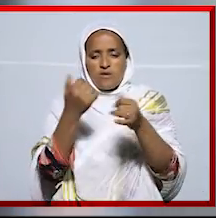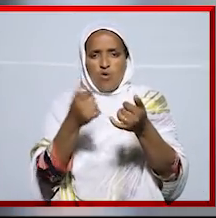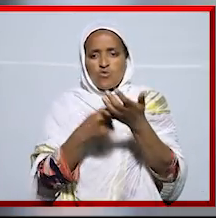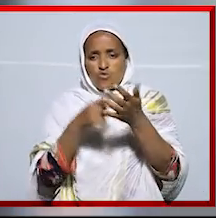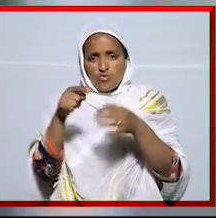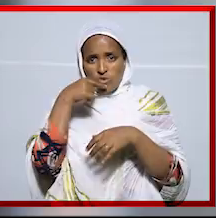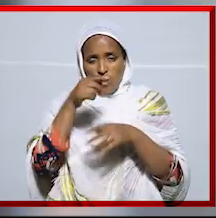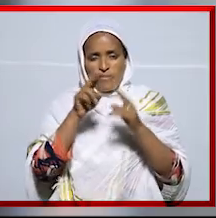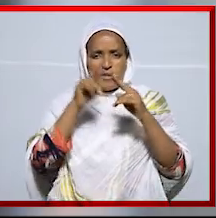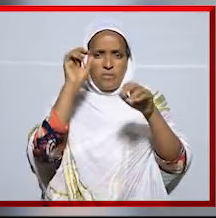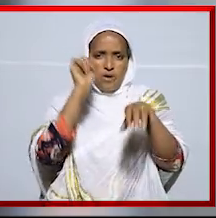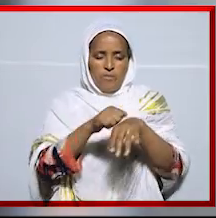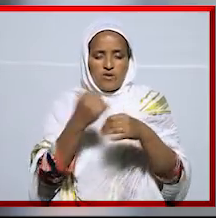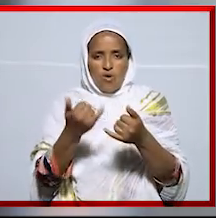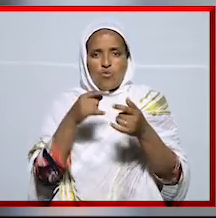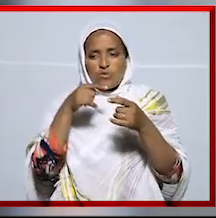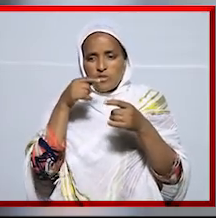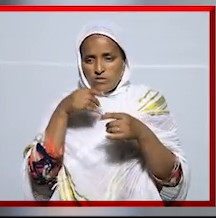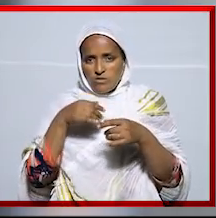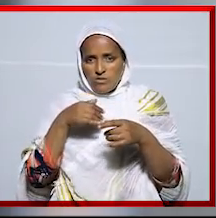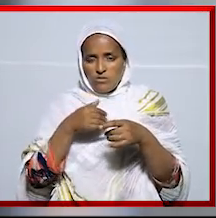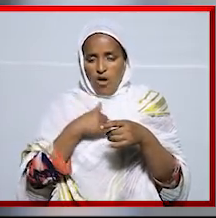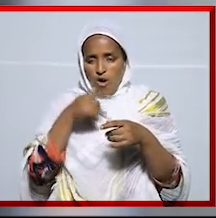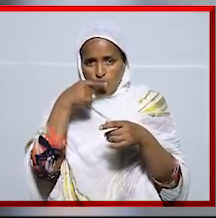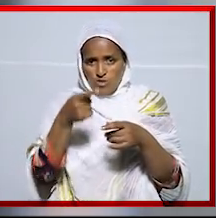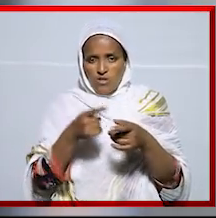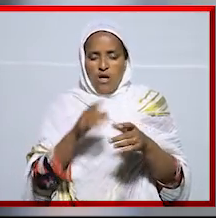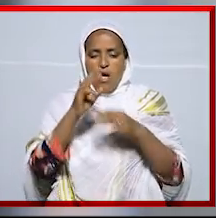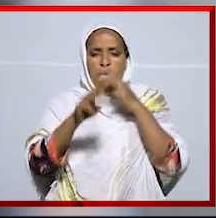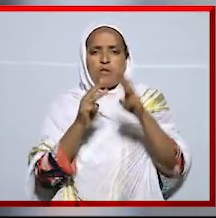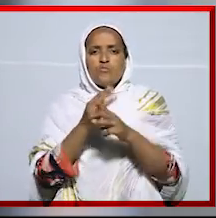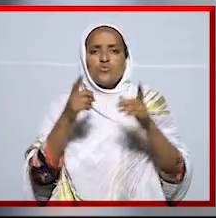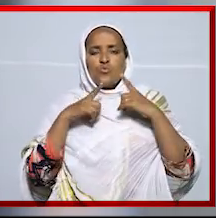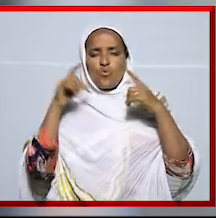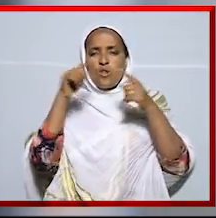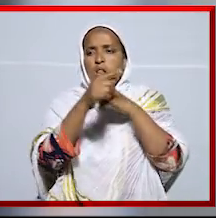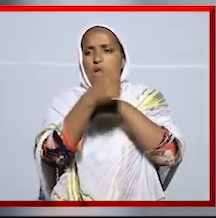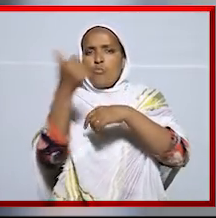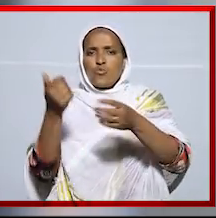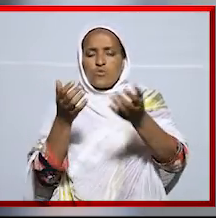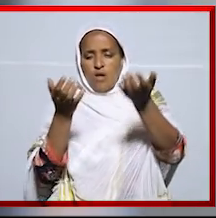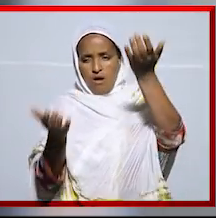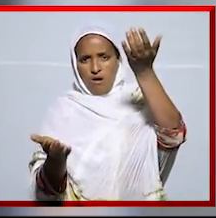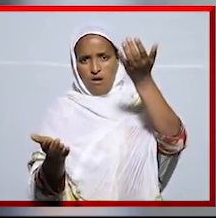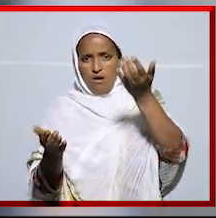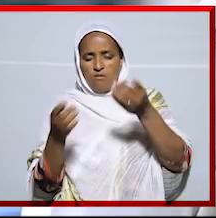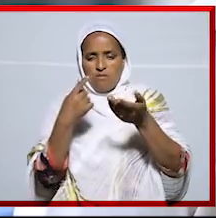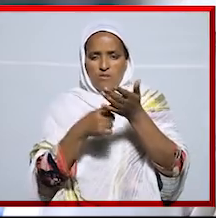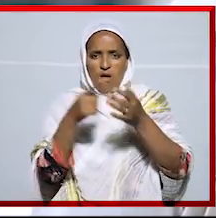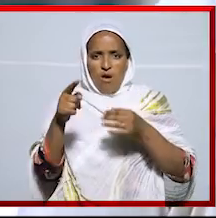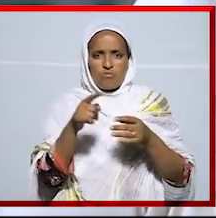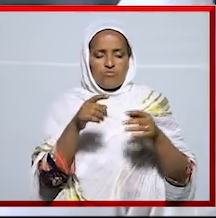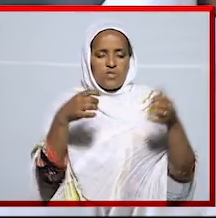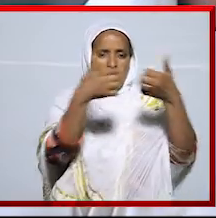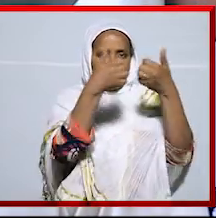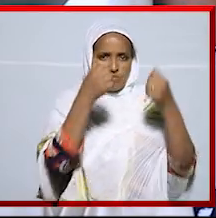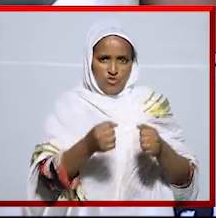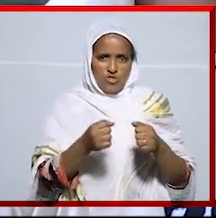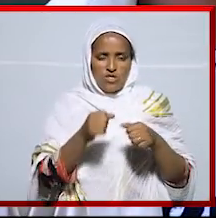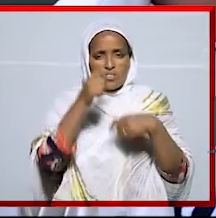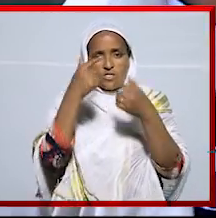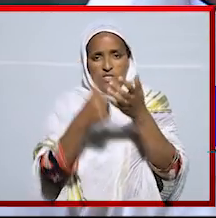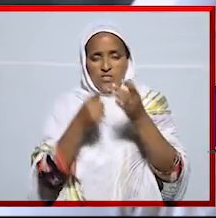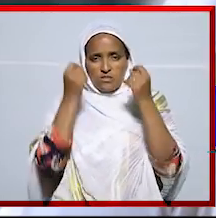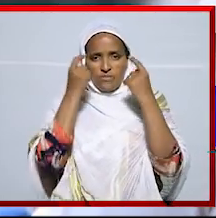ወደዚህኛው ለመምጣት ይከብዳል። ቀስ ብሎ ግን ቀስ በቀስ በሂደት ሊሆን ይችላል መንፈሳዊ ማለት ነው። እኔ እንደማስበው